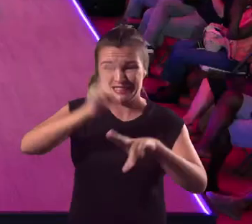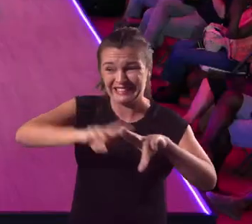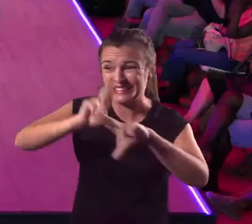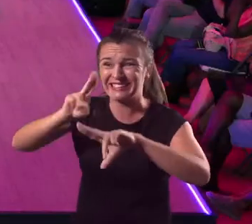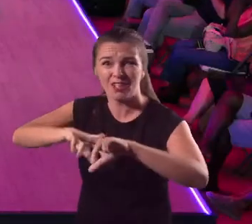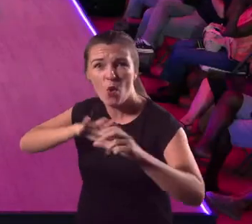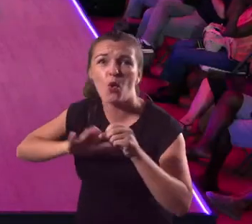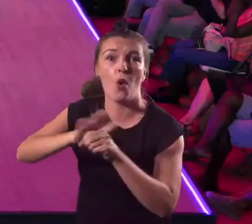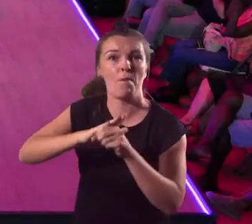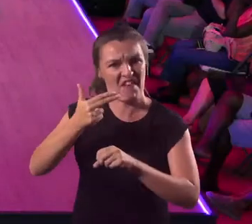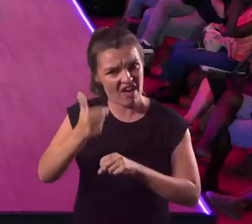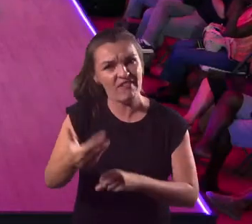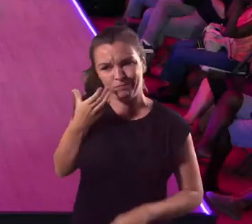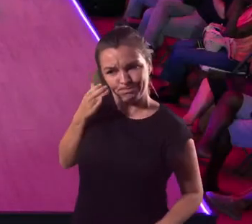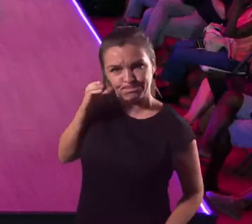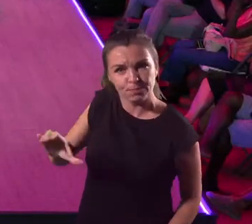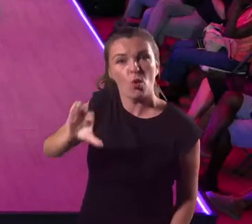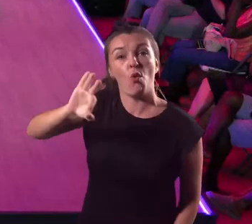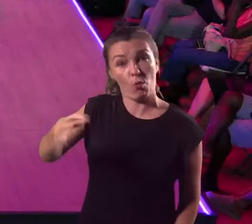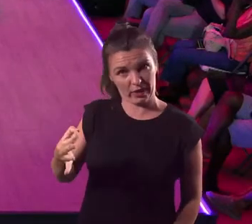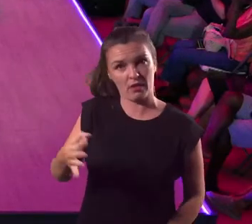l'ensemble des canalisations.